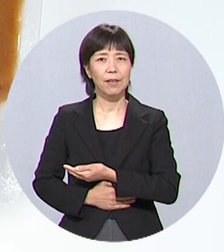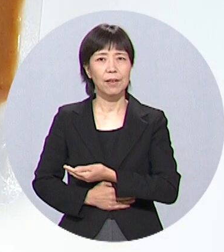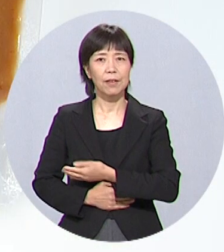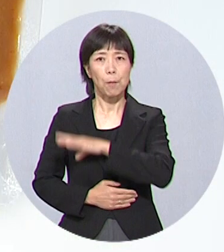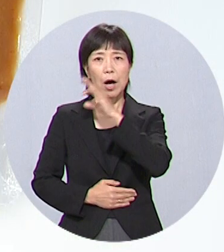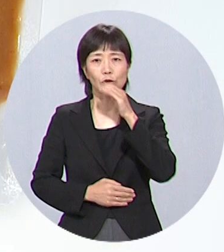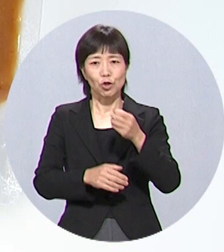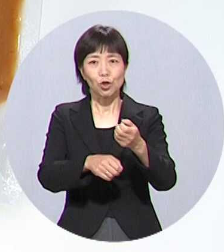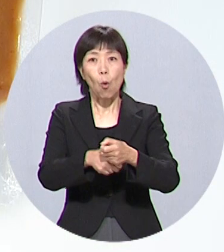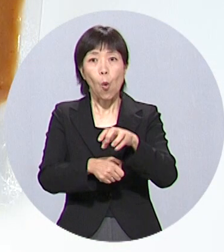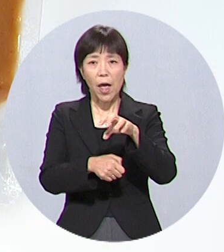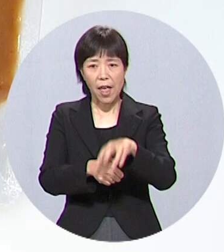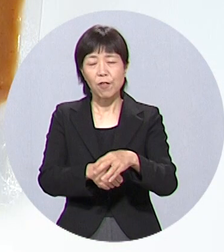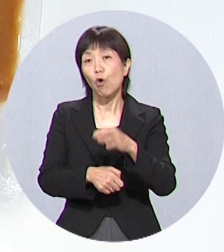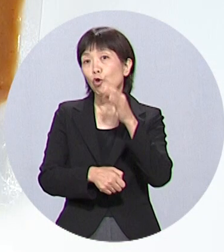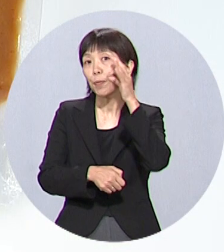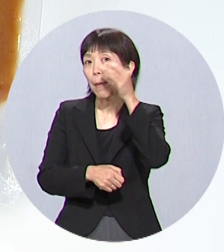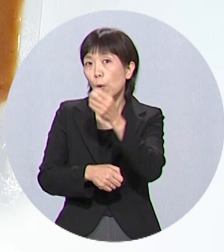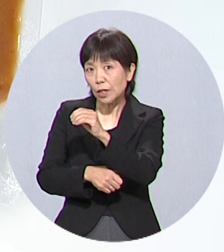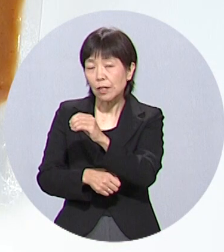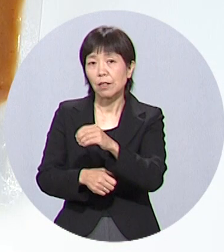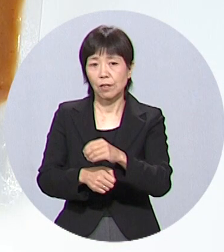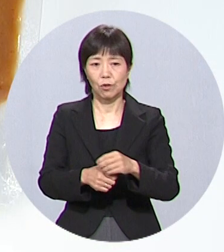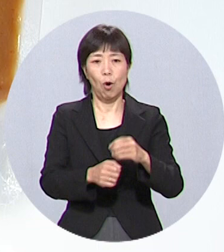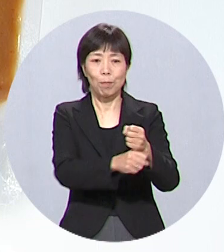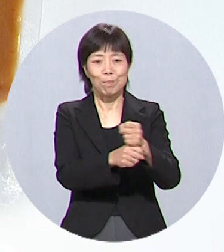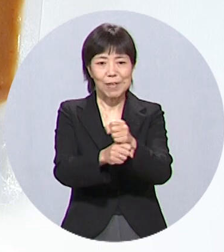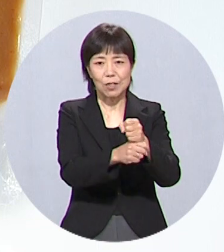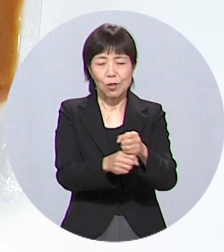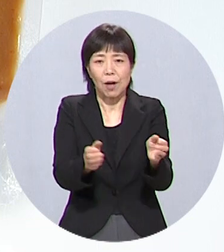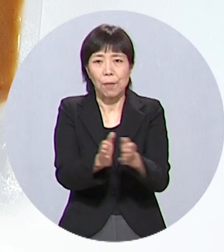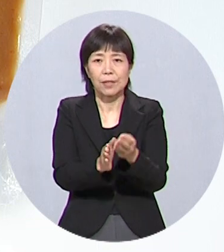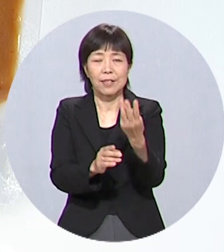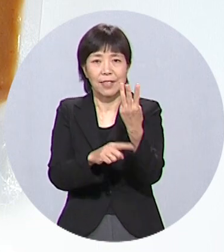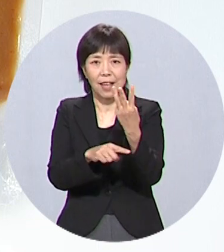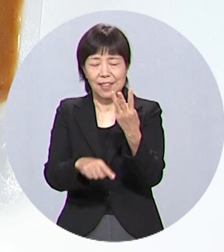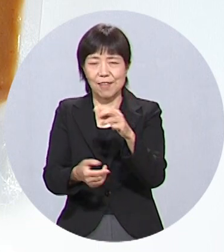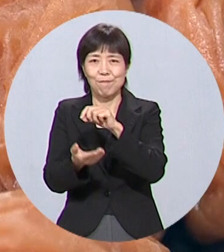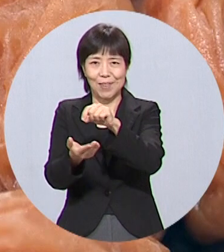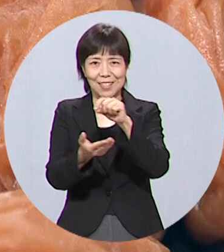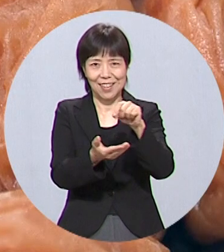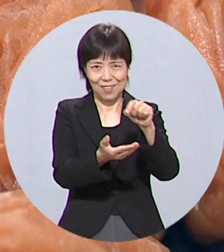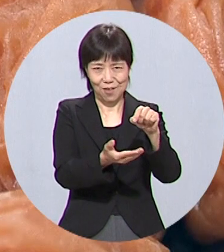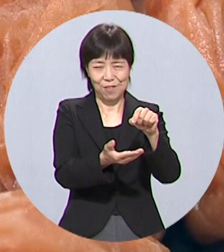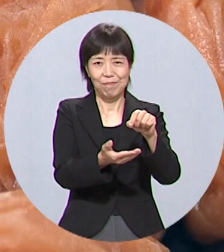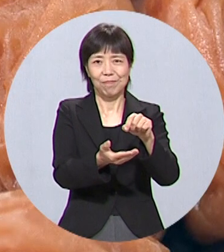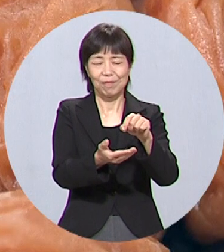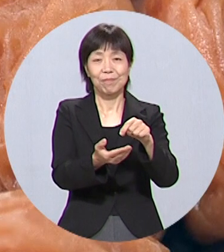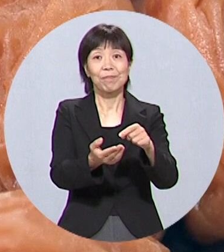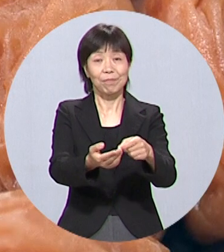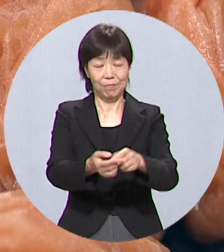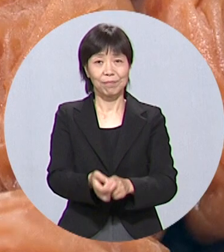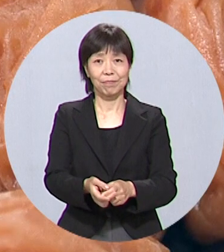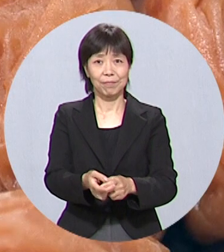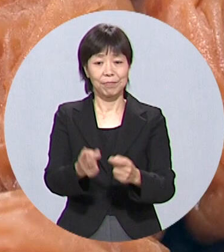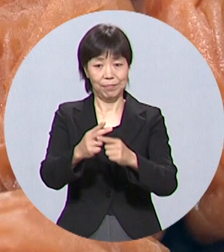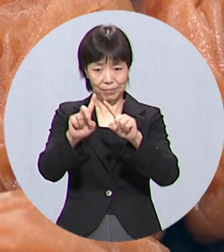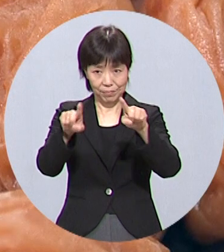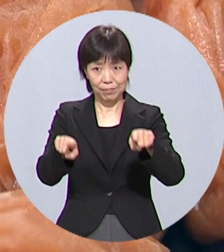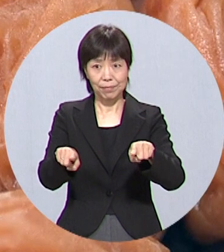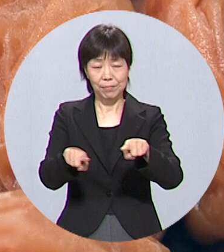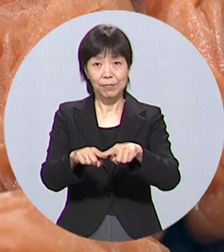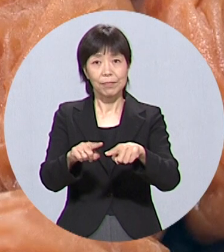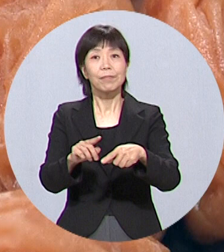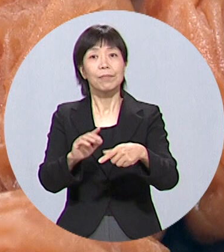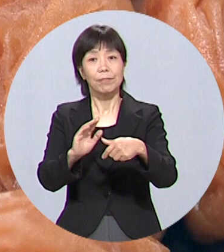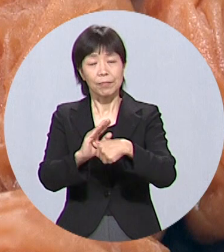口農園の梅干しと万能梅味噌のセットを3名様にプレゼントします。応募は必要事項に